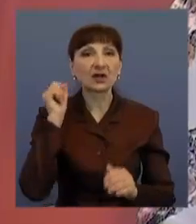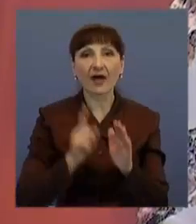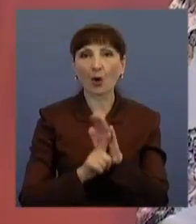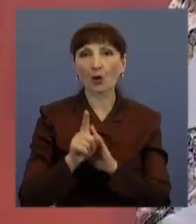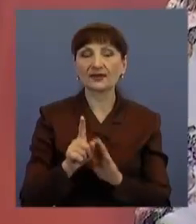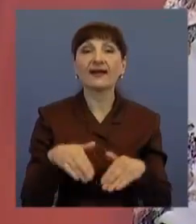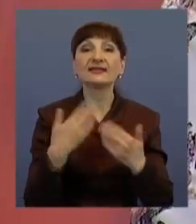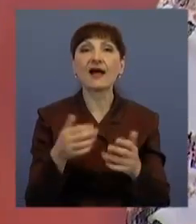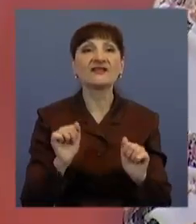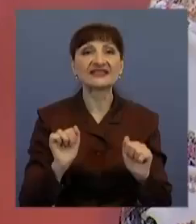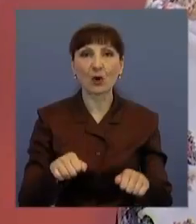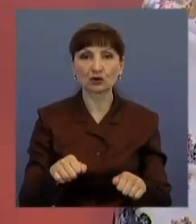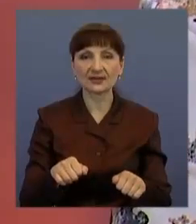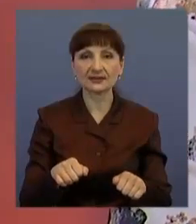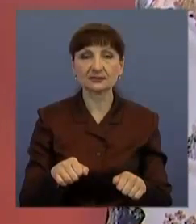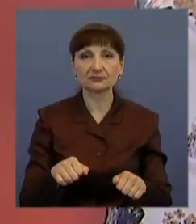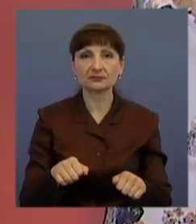дали такую возможность